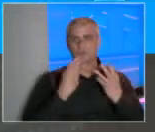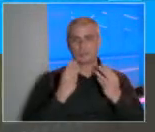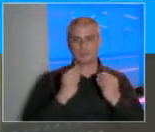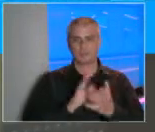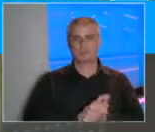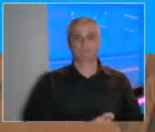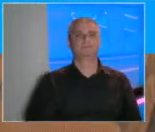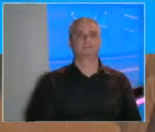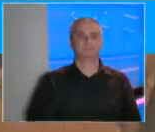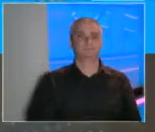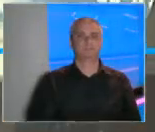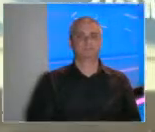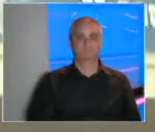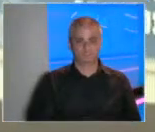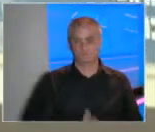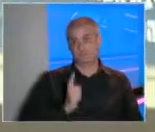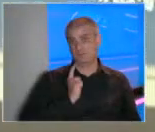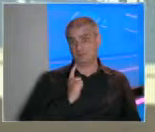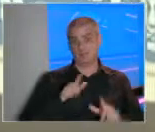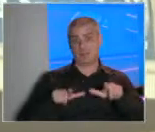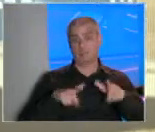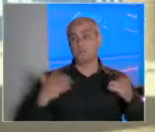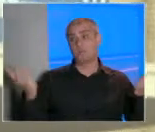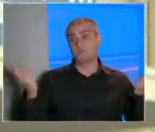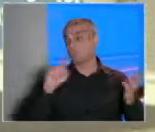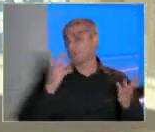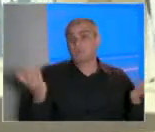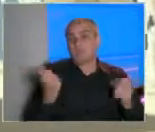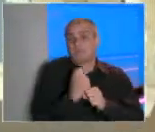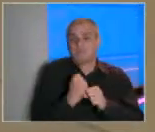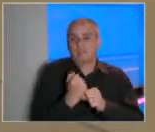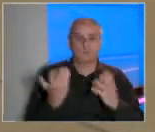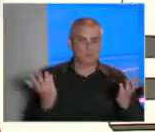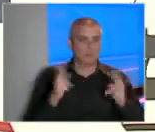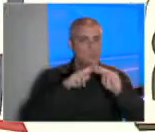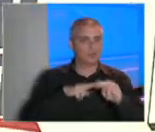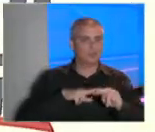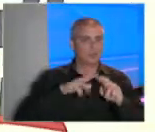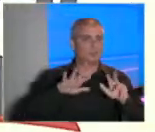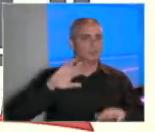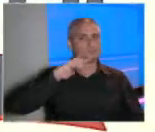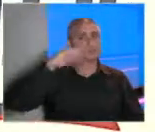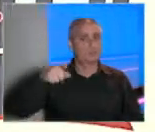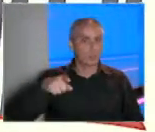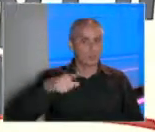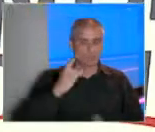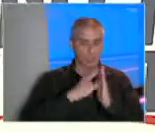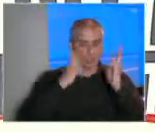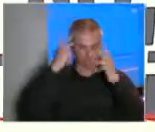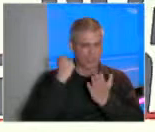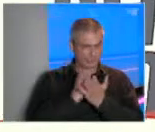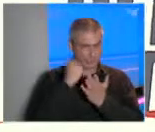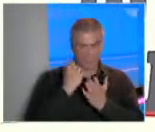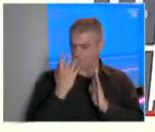איתו. שירה גרויות וטוב, להתראות. תודה, נמתין למפות, כנראה, אין לנו הרבה מה לעשות. טוב, נשארים בשומרון הפעם, זה חוק ההסדרה, אתם זוכרים,